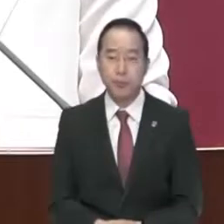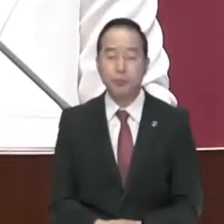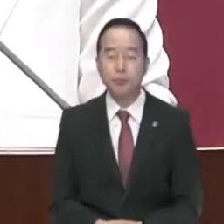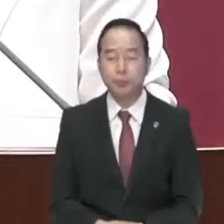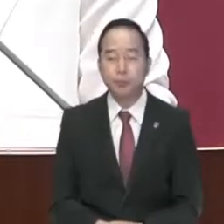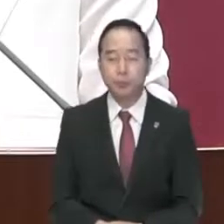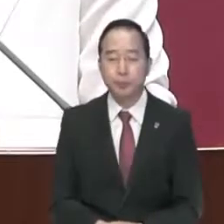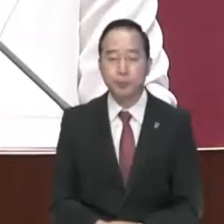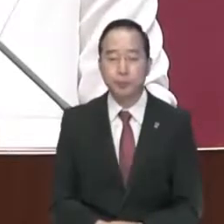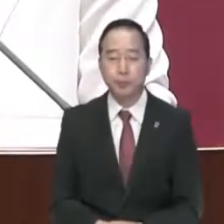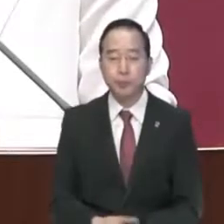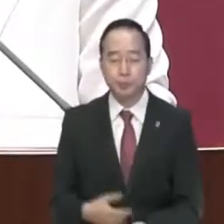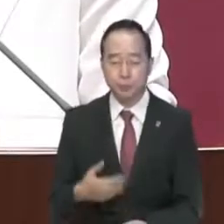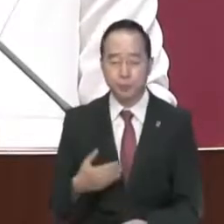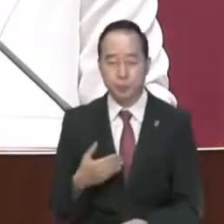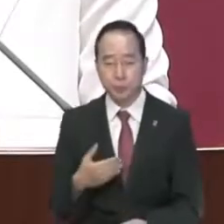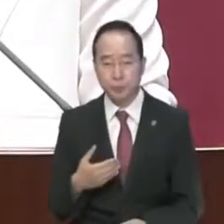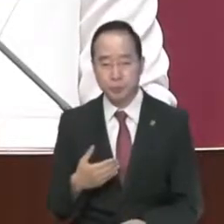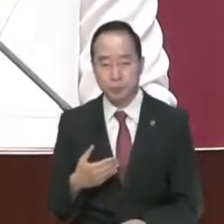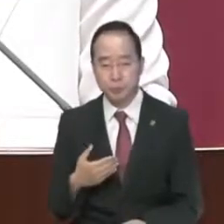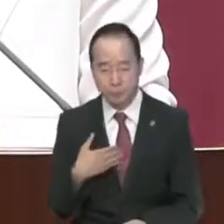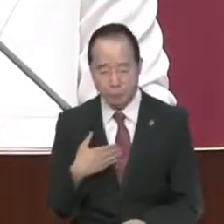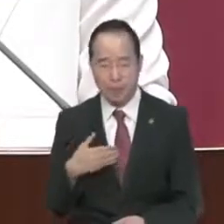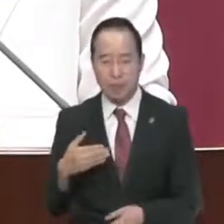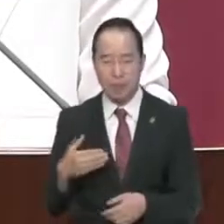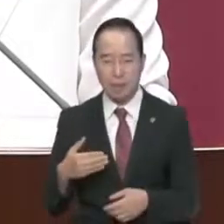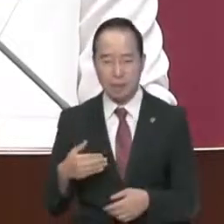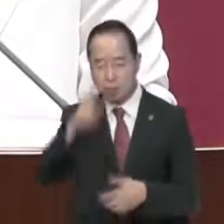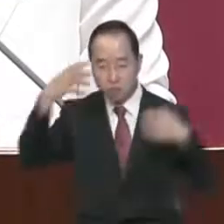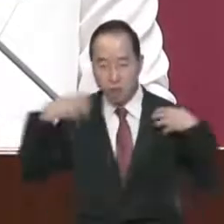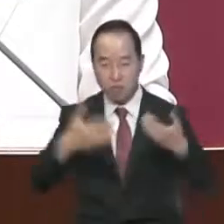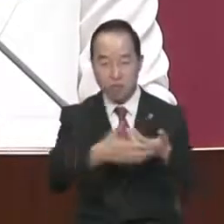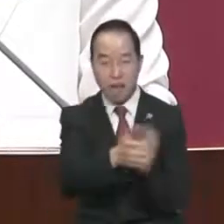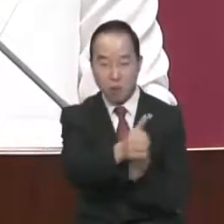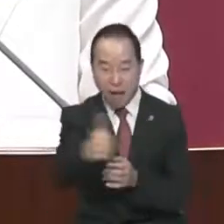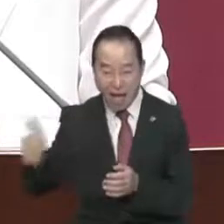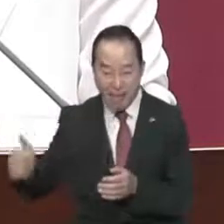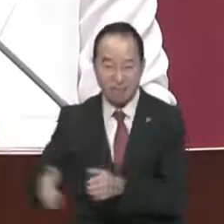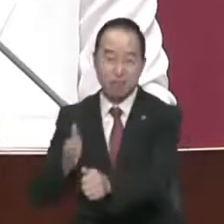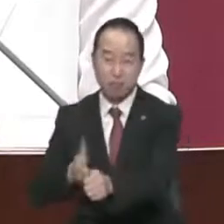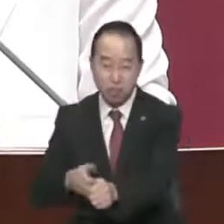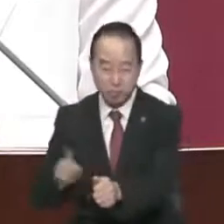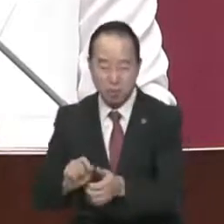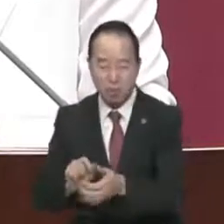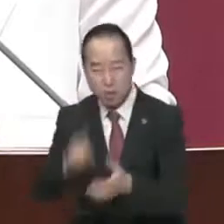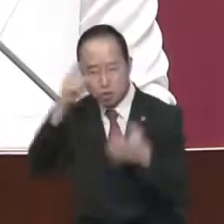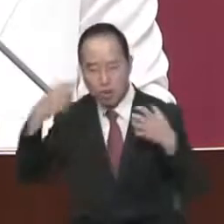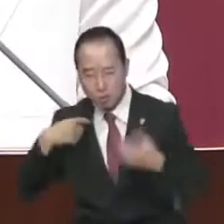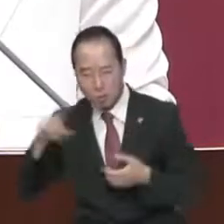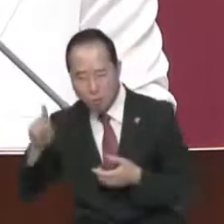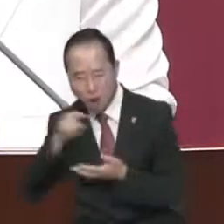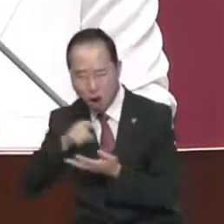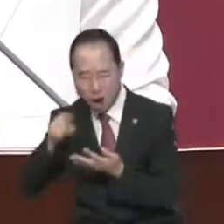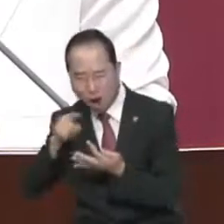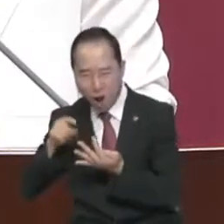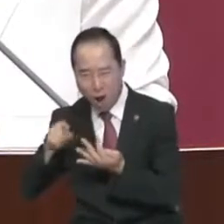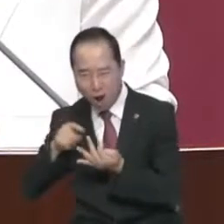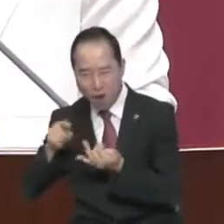그 장관님들께 요청한 내용은 이제 정부는 이것 따지고 저것 따지고